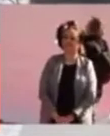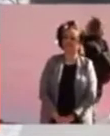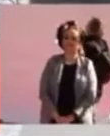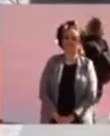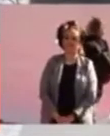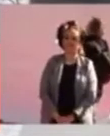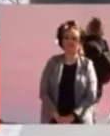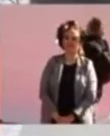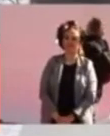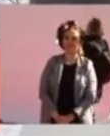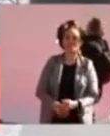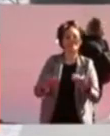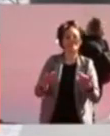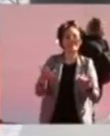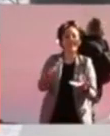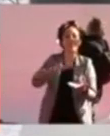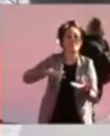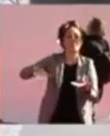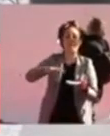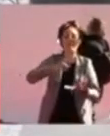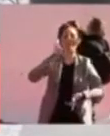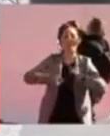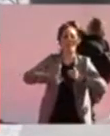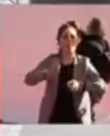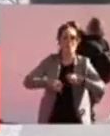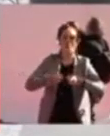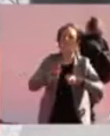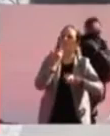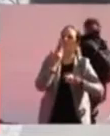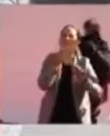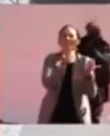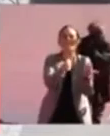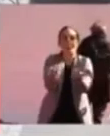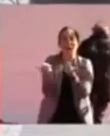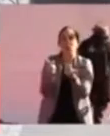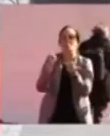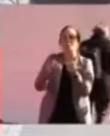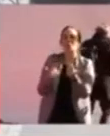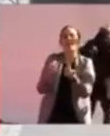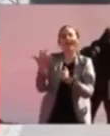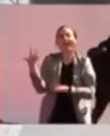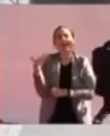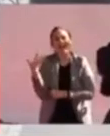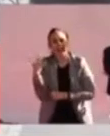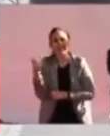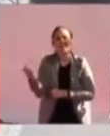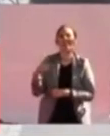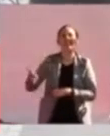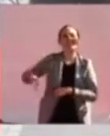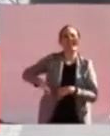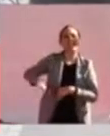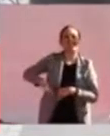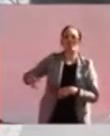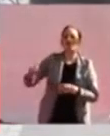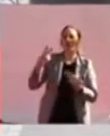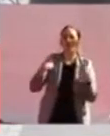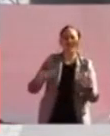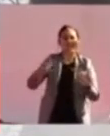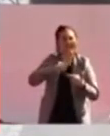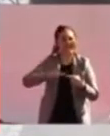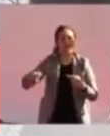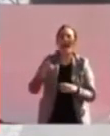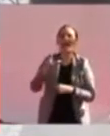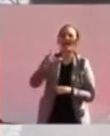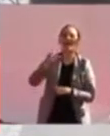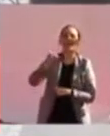ed è una piazza che saluta e ringrazia anche la senatrice a vita liliana segre che ieri ci ha commosso